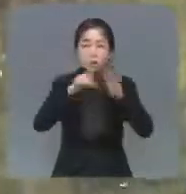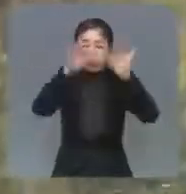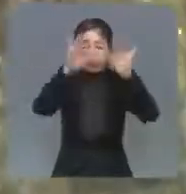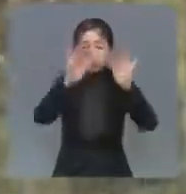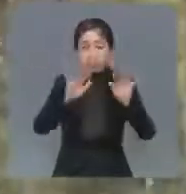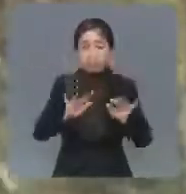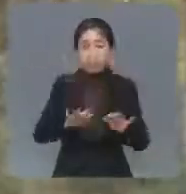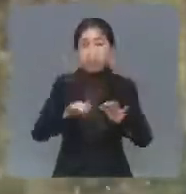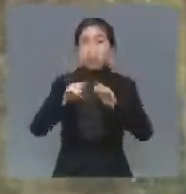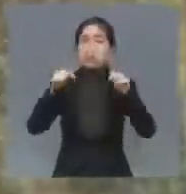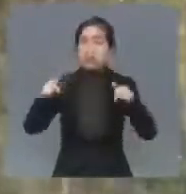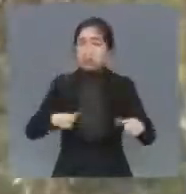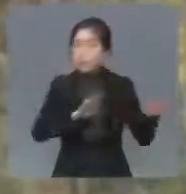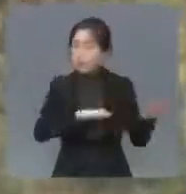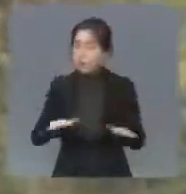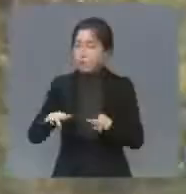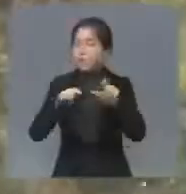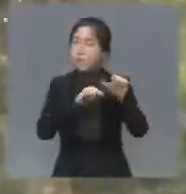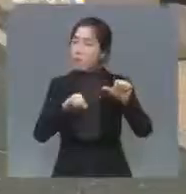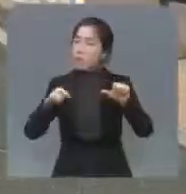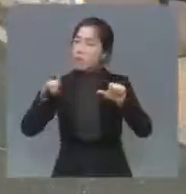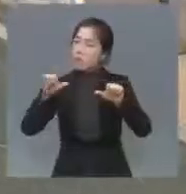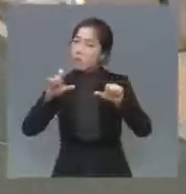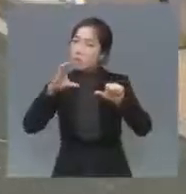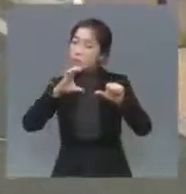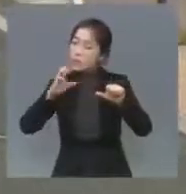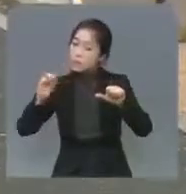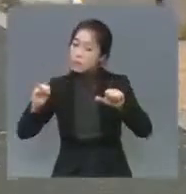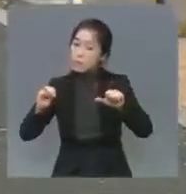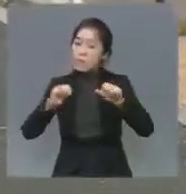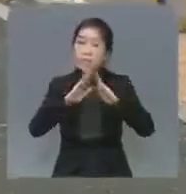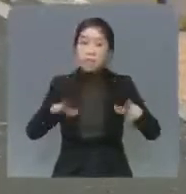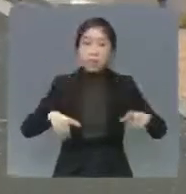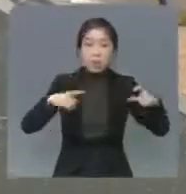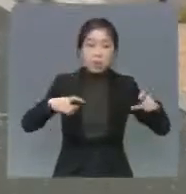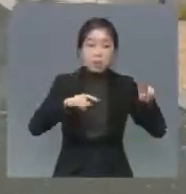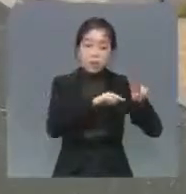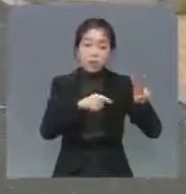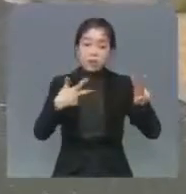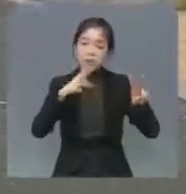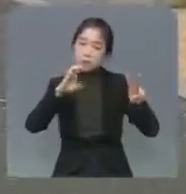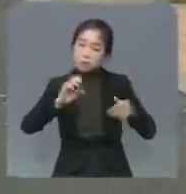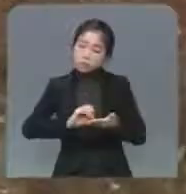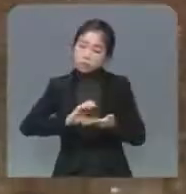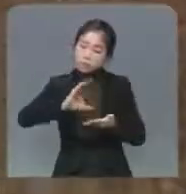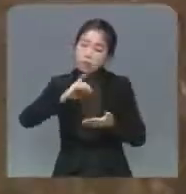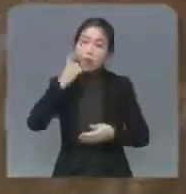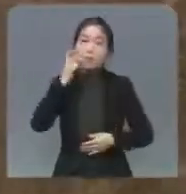서해안 은우 에서 15cm 전남 내륙 지역은 2에서 7cm 로 이 해보겠습니다